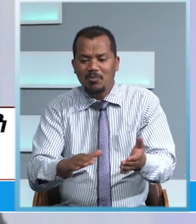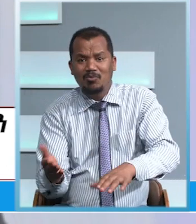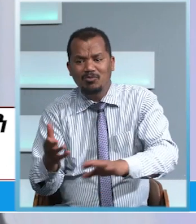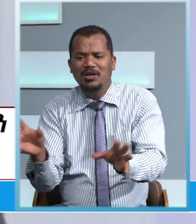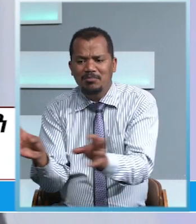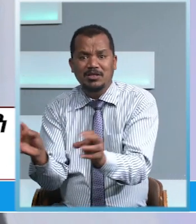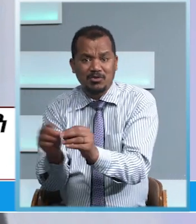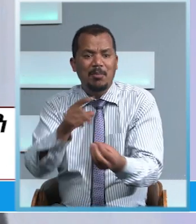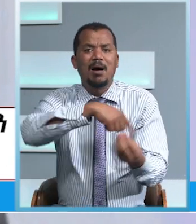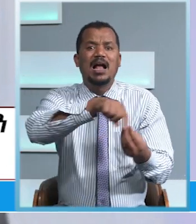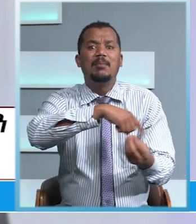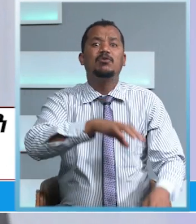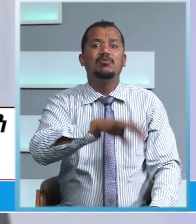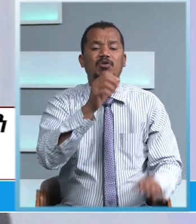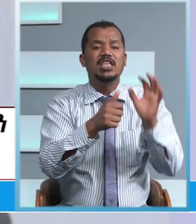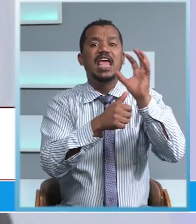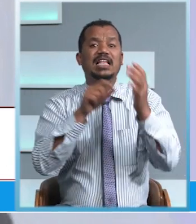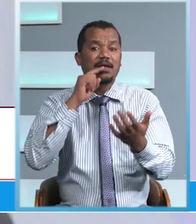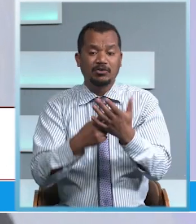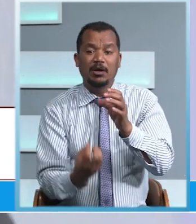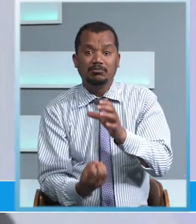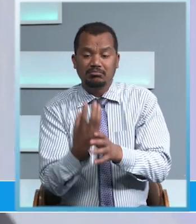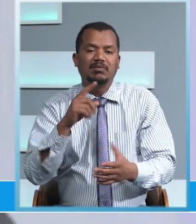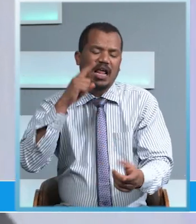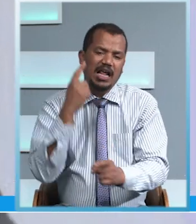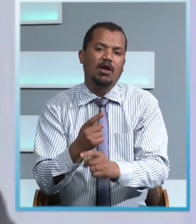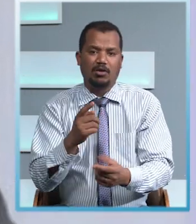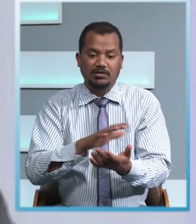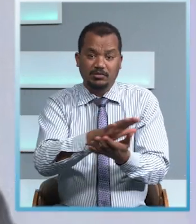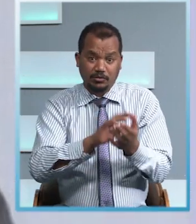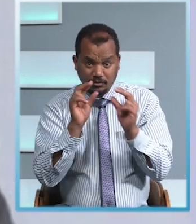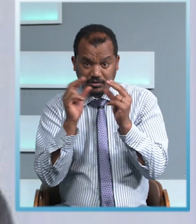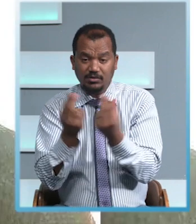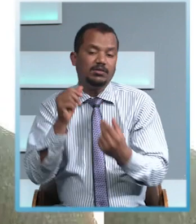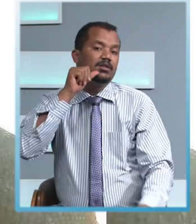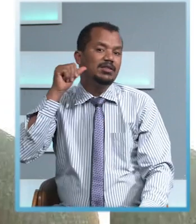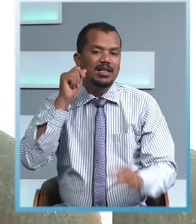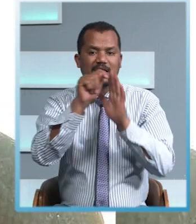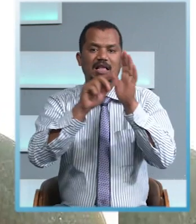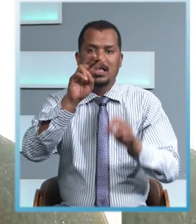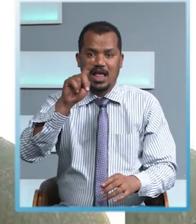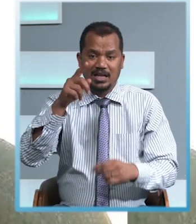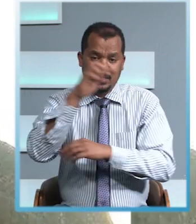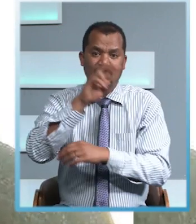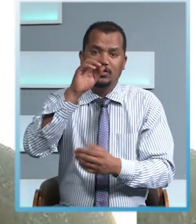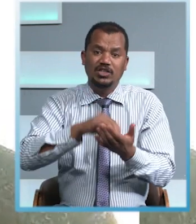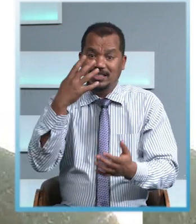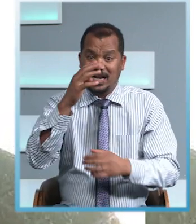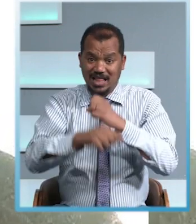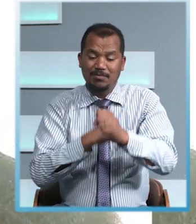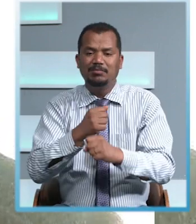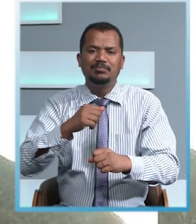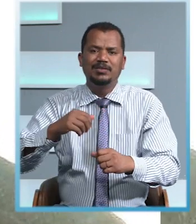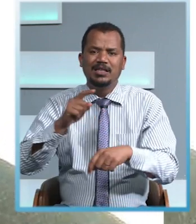አስክሬን መሰብሰባቸው እነዚሁ በአካባቢው የሚገኙ የኢሳት የመረጃ ምንጮች አረጋግጠዋል አሸባሪ ቡድኑ ትላንታሳ 21 ቀን